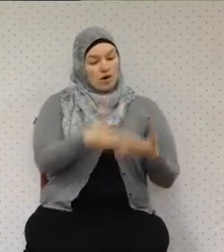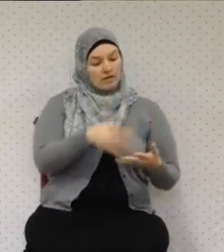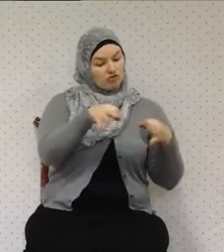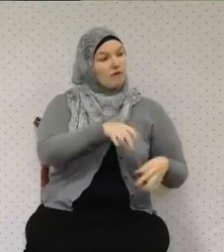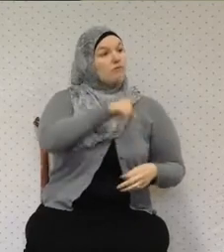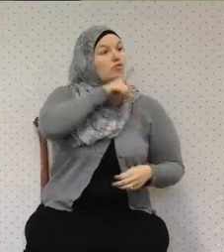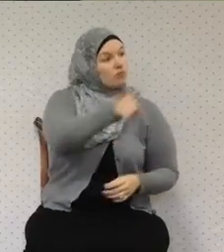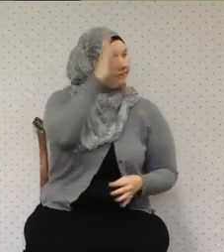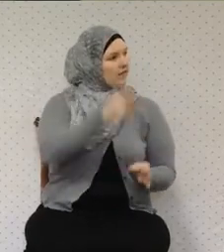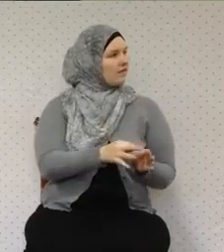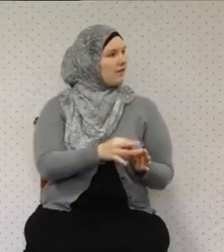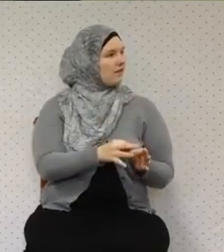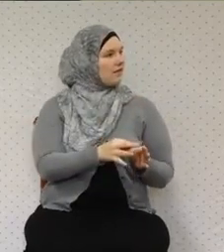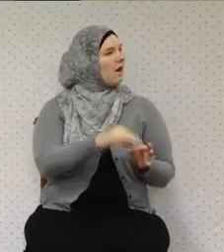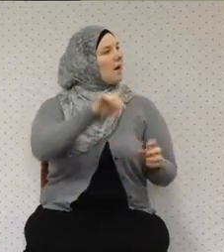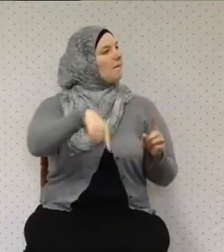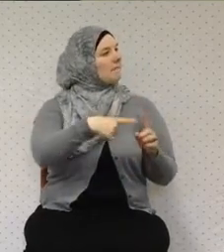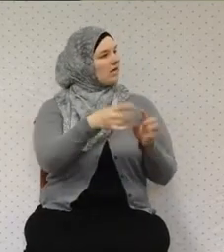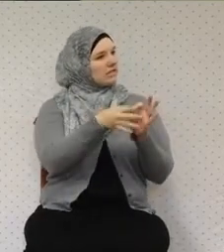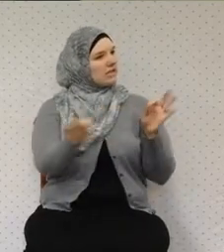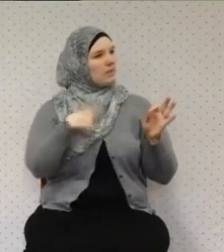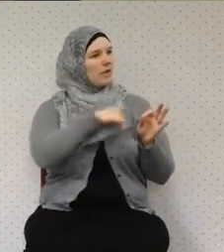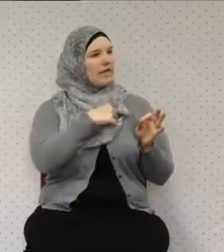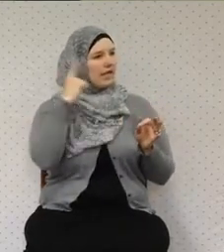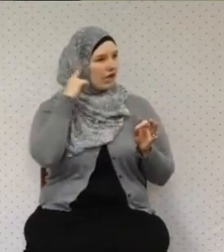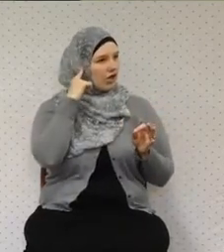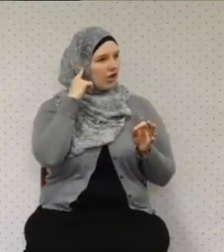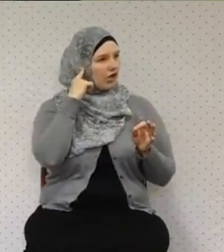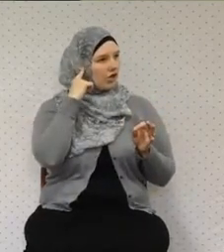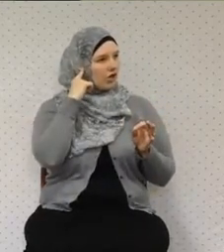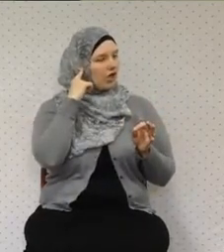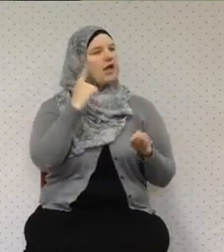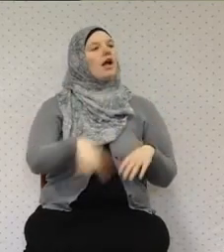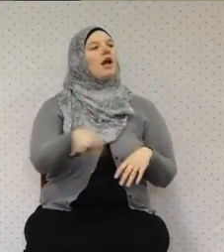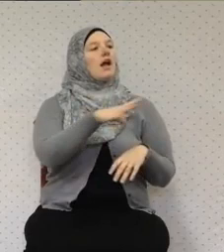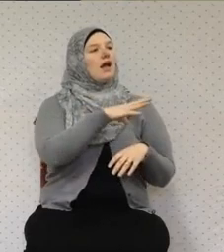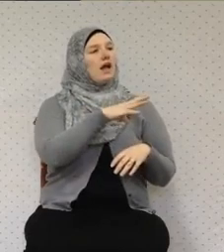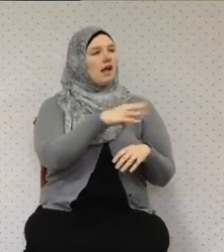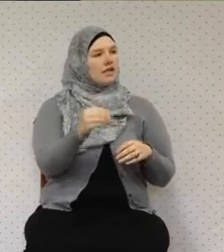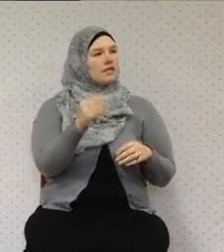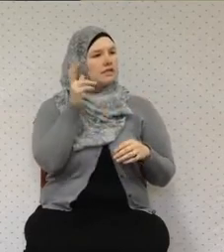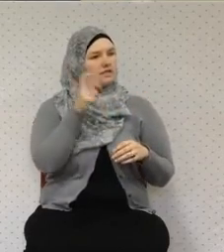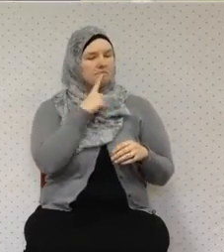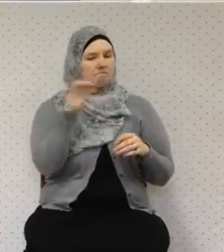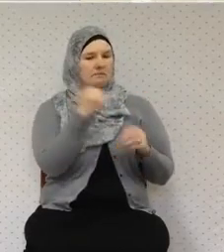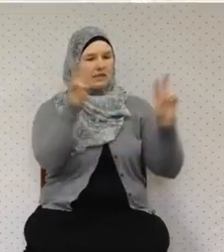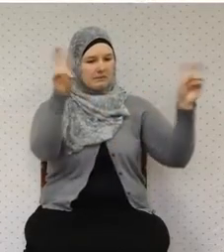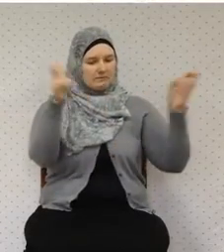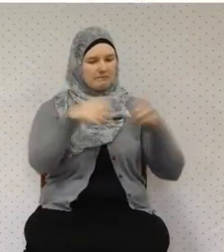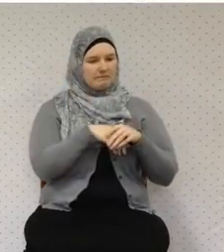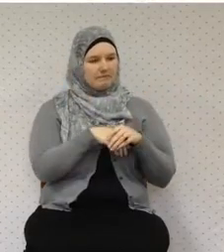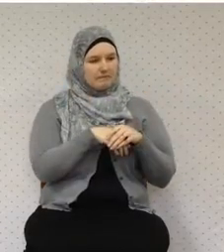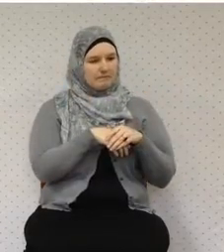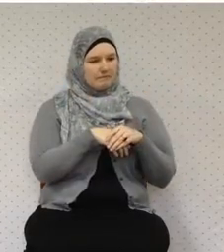faith by the statement that we hear and read in Surah Al-Anfal. إِنَّمَا الْمُؤْمِنُونَ الَّذِينَ